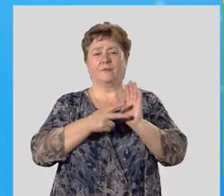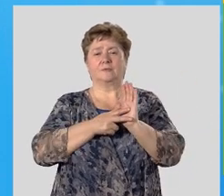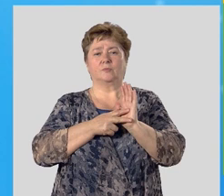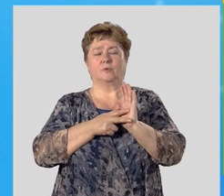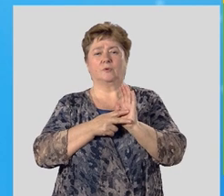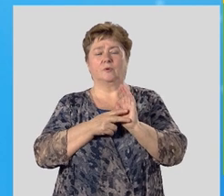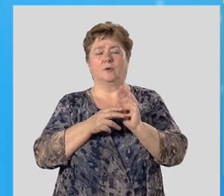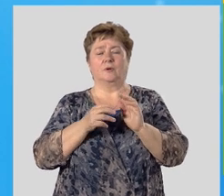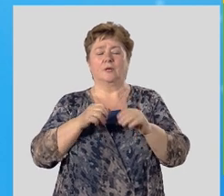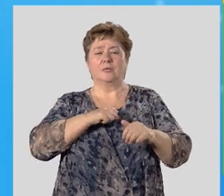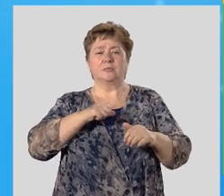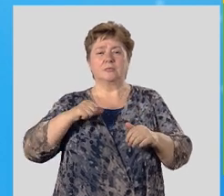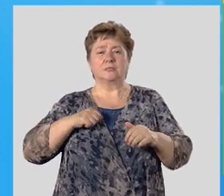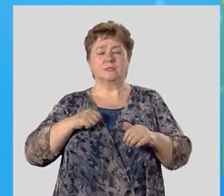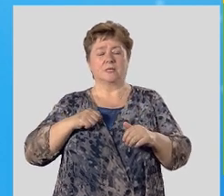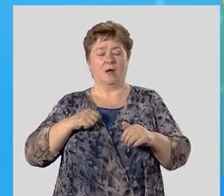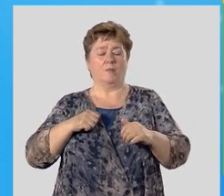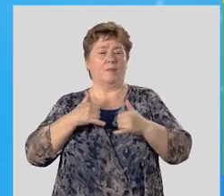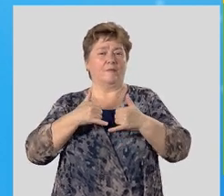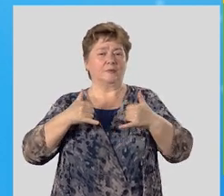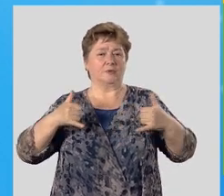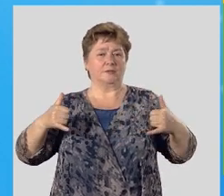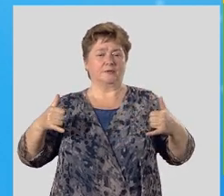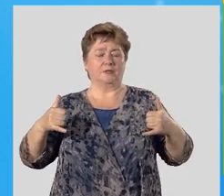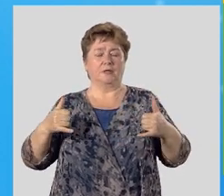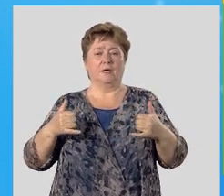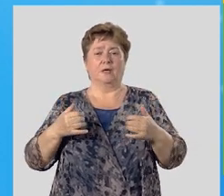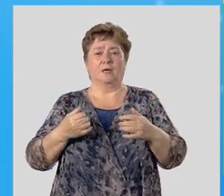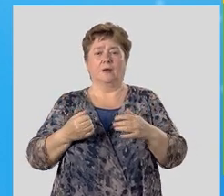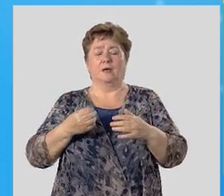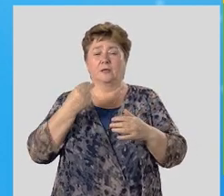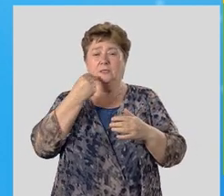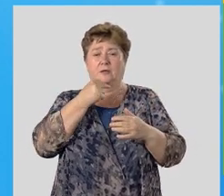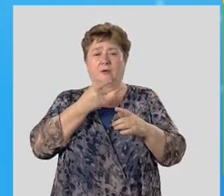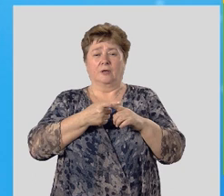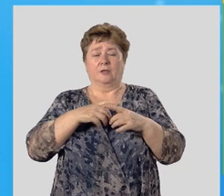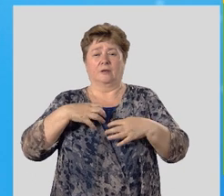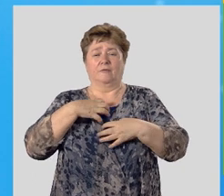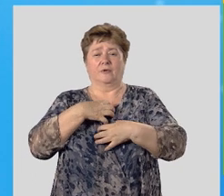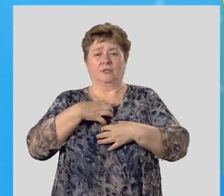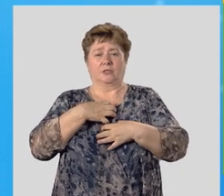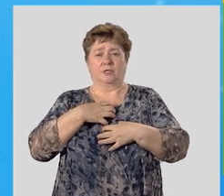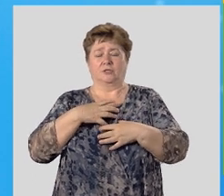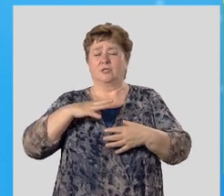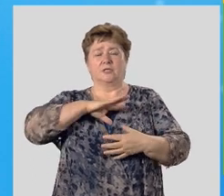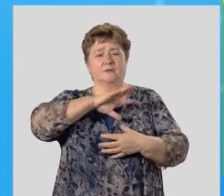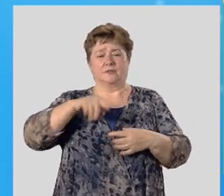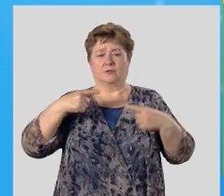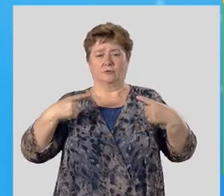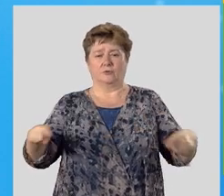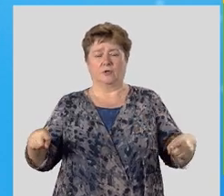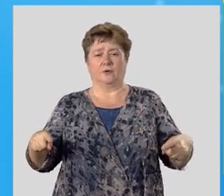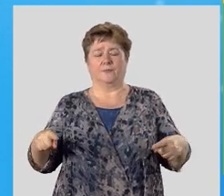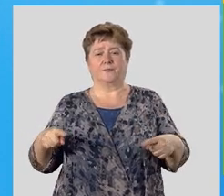Восьмое – это самовоспроизведение. Это свойство важнейшее из всех